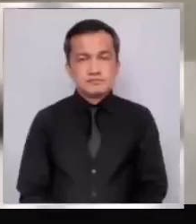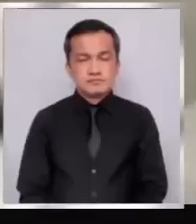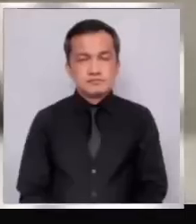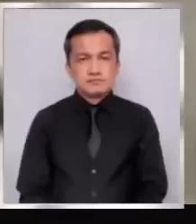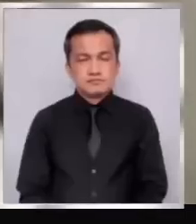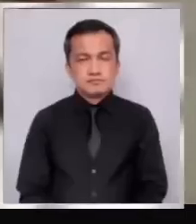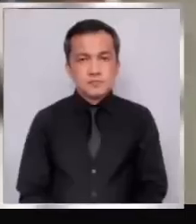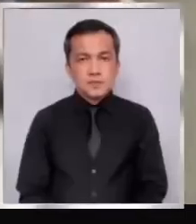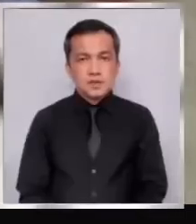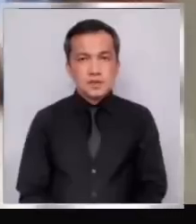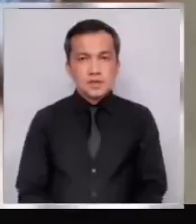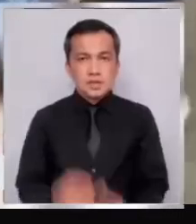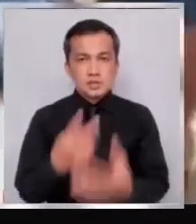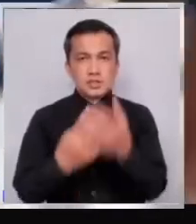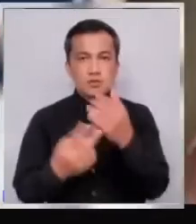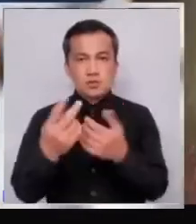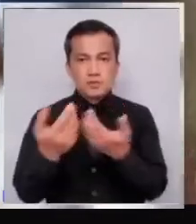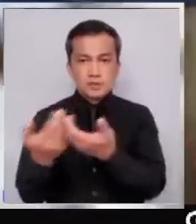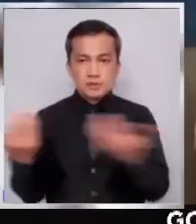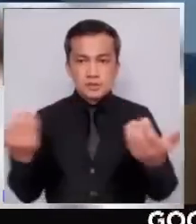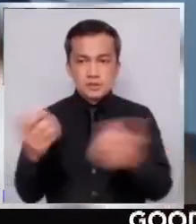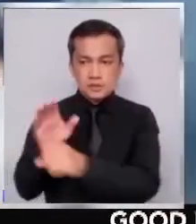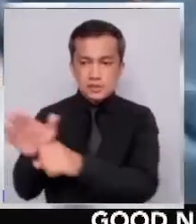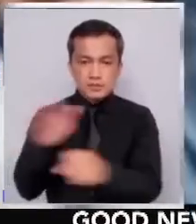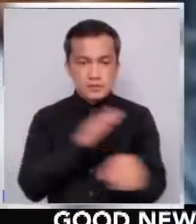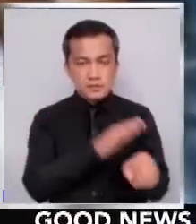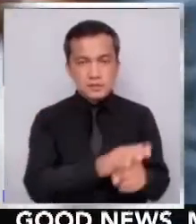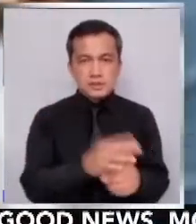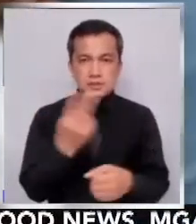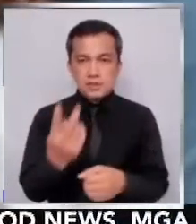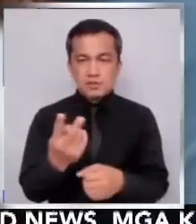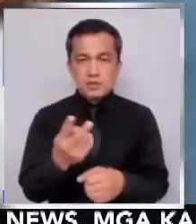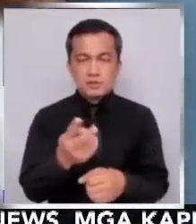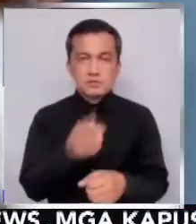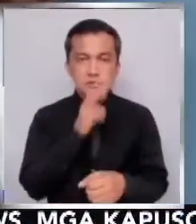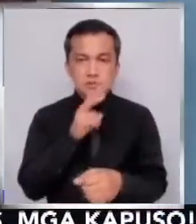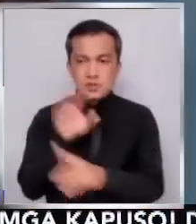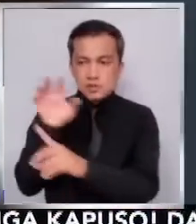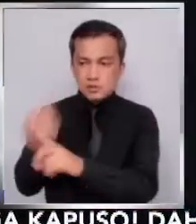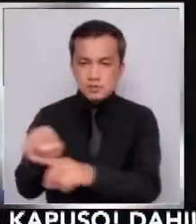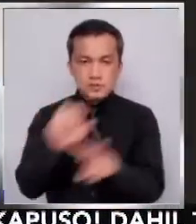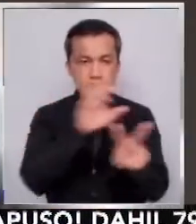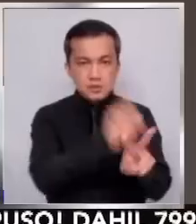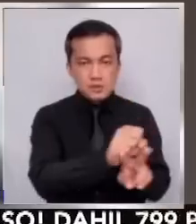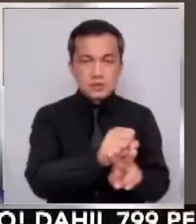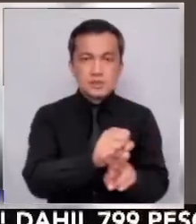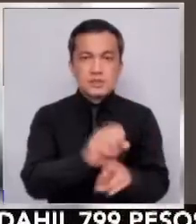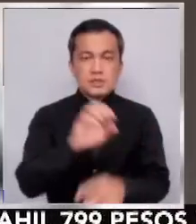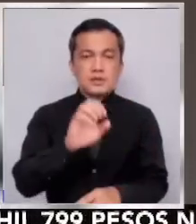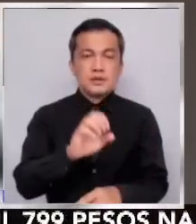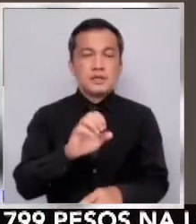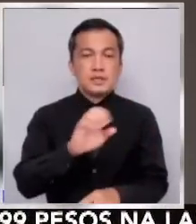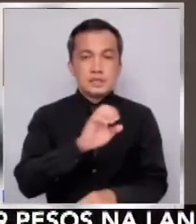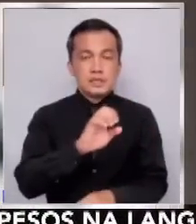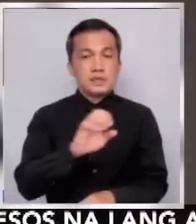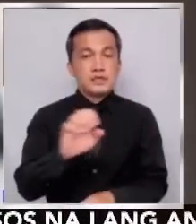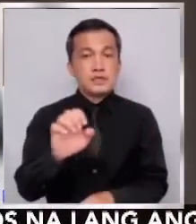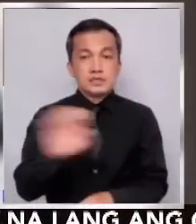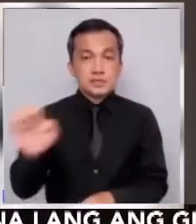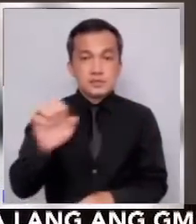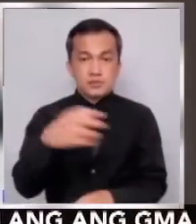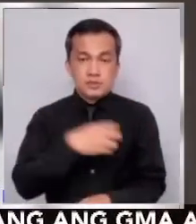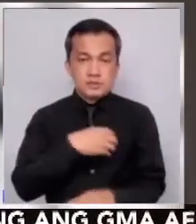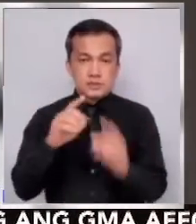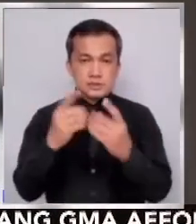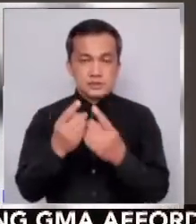Dalawang magkahiwalay na kasong rape, dalawang suspect magkasunod na dinakip ng Eastern Police District. Una, ang suspect sa kasong nangyari sa